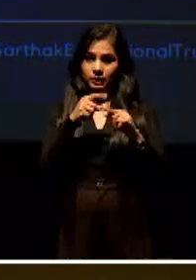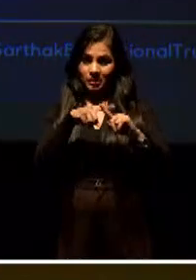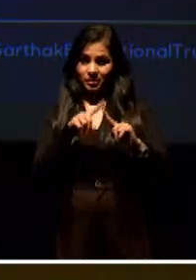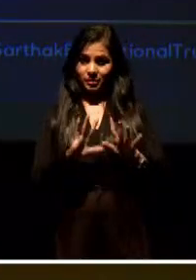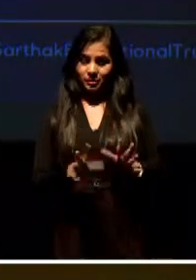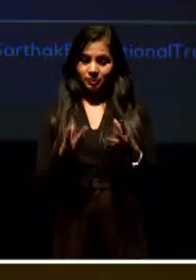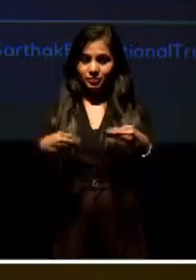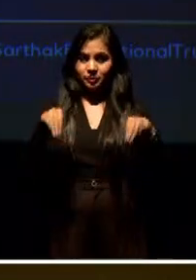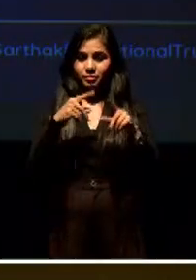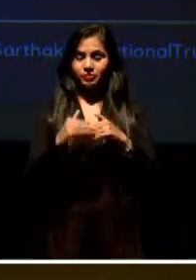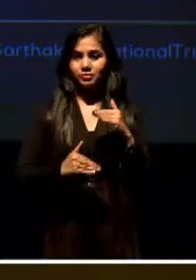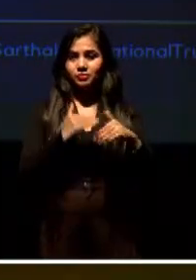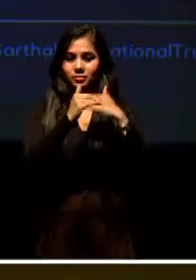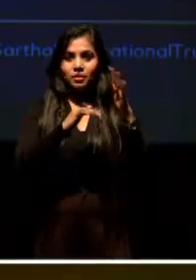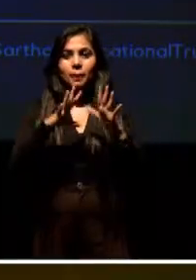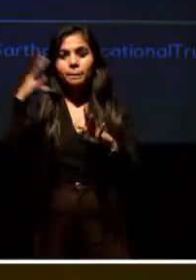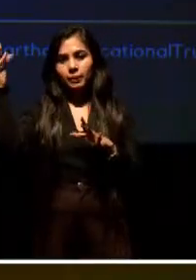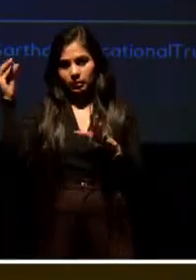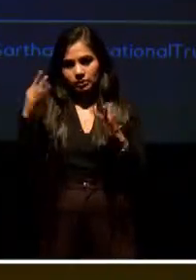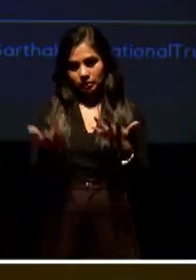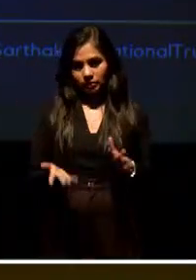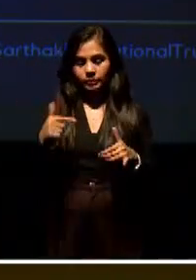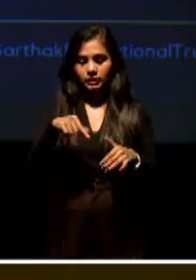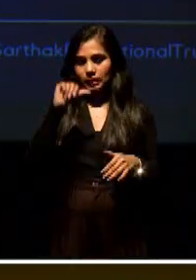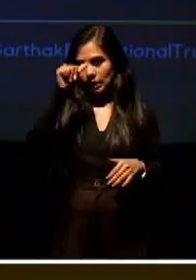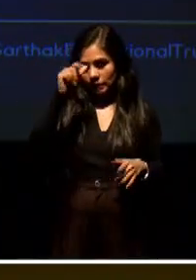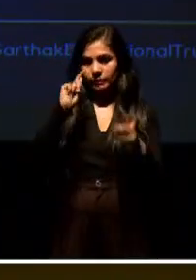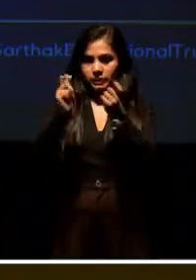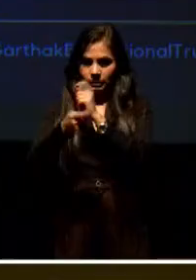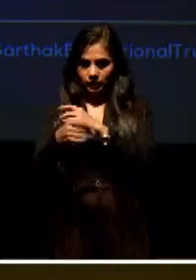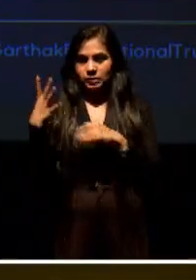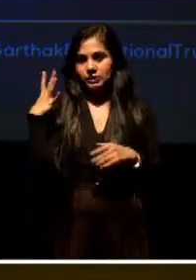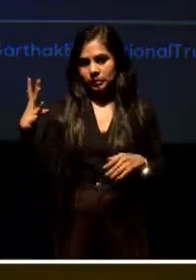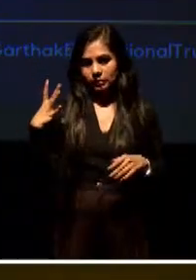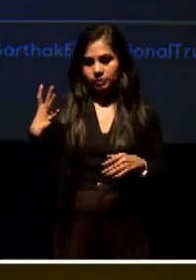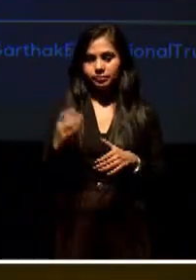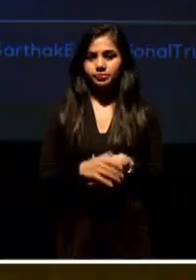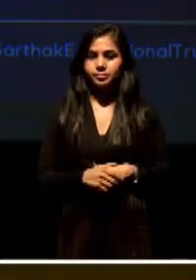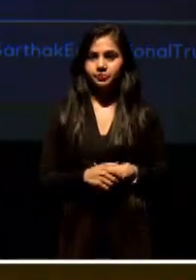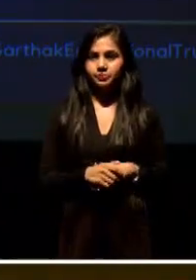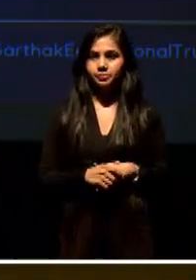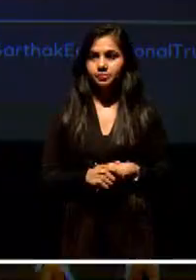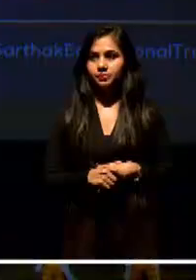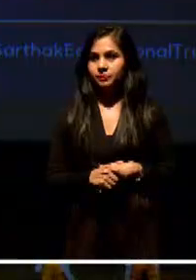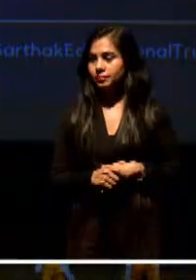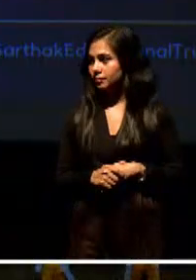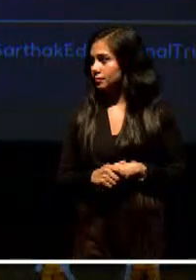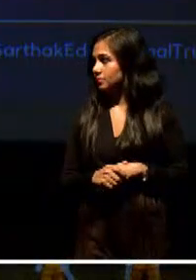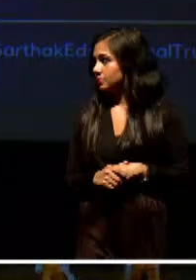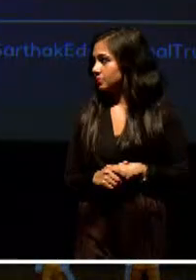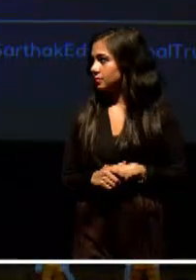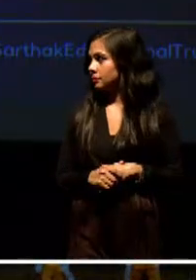ज़्यादातर डेवलपमेंट बाहर हुई हैं। तो फ्यूचर इज़ एक्सट्रीमली ब्राइट, आई विल से वेरी